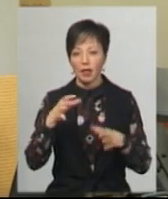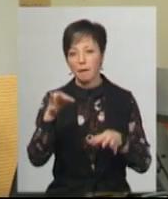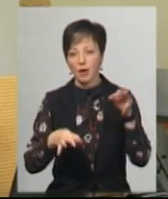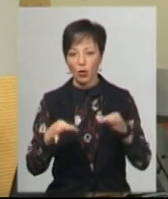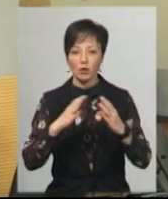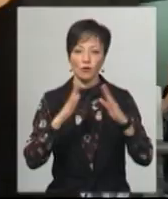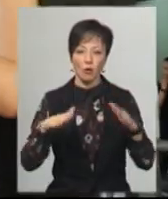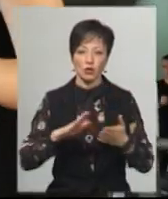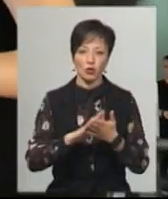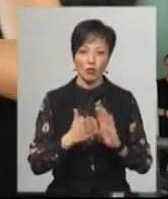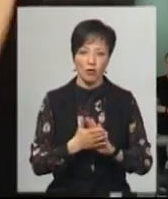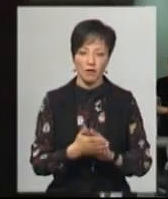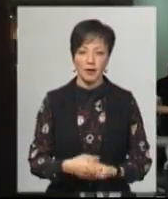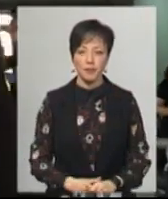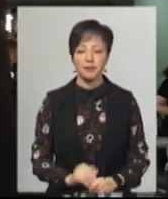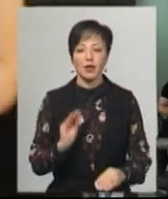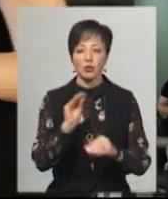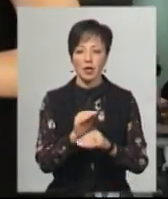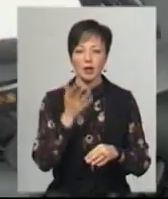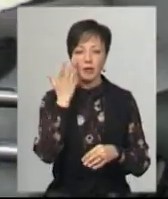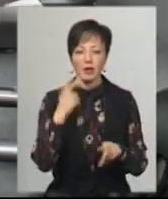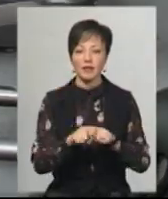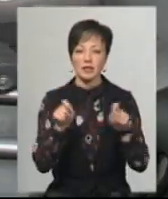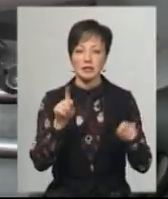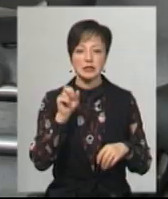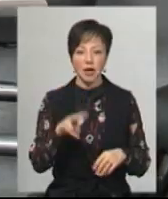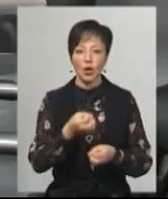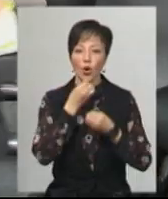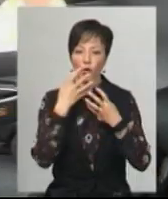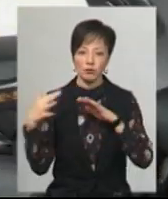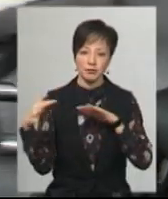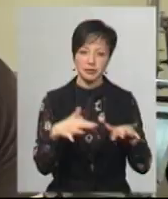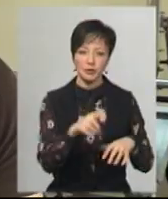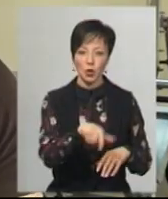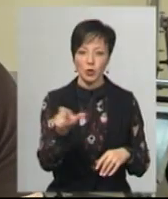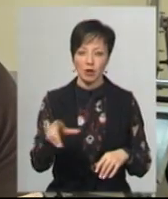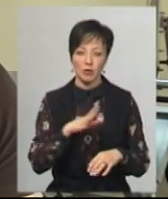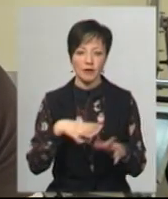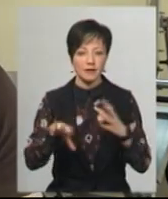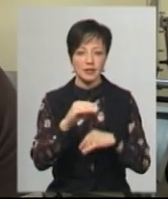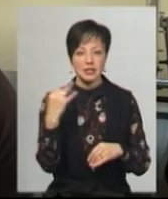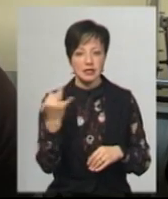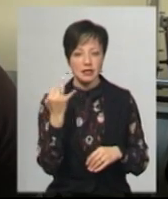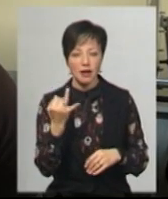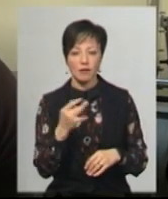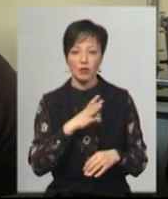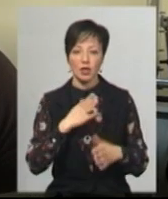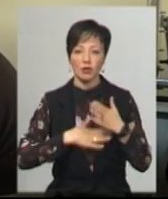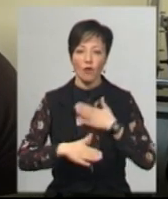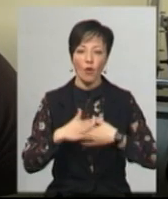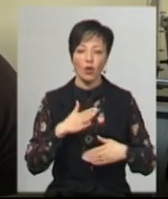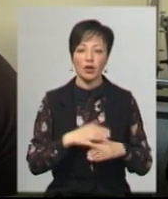і в домашніх умовах. Володимир додає, при відкритті залу був хороший наплив людей. Всі були дуже зацікавлені, всі були